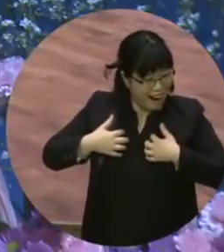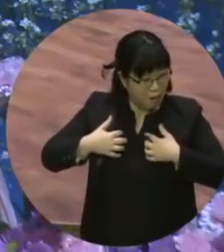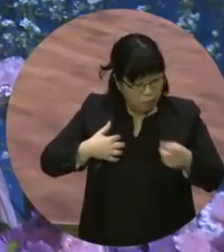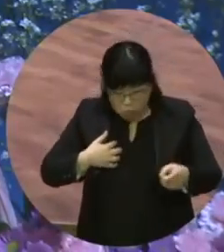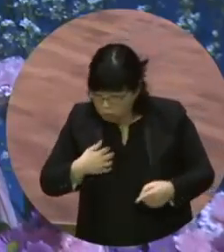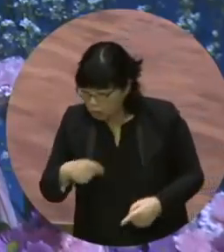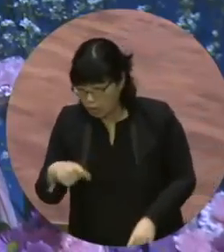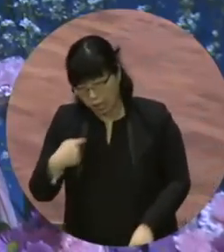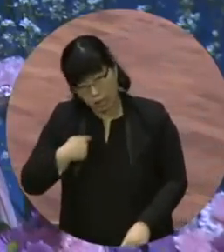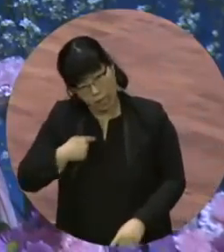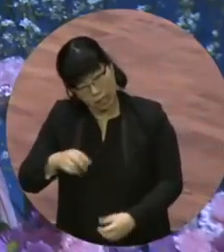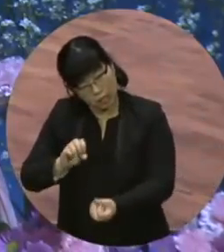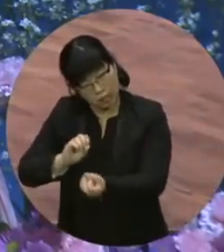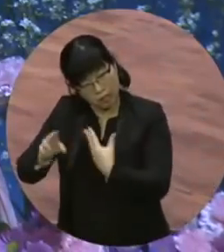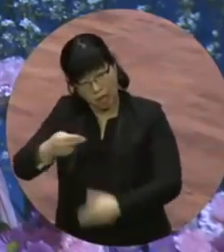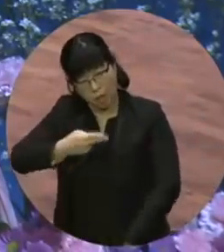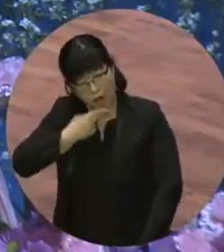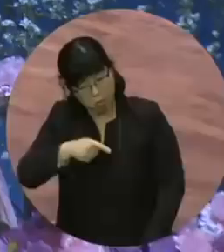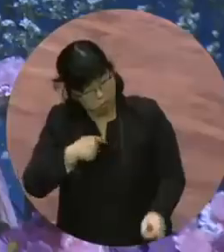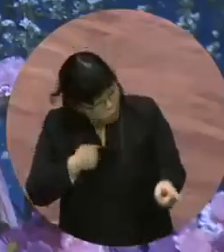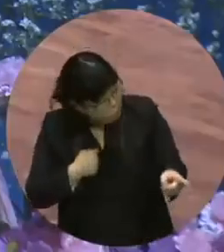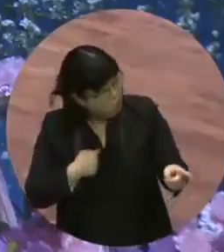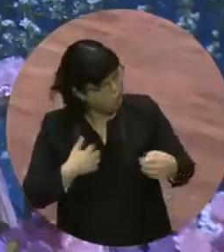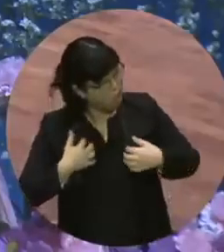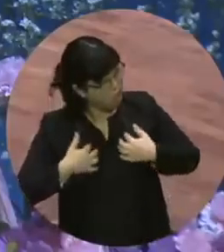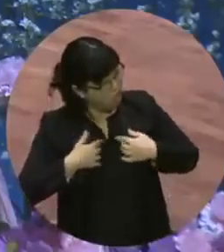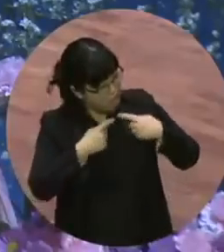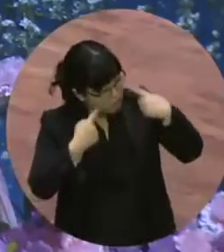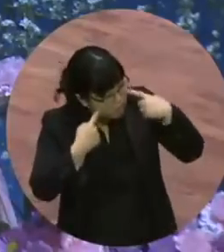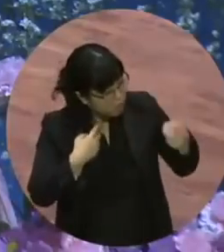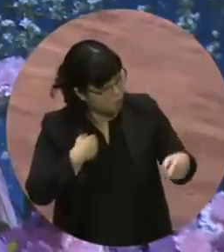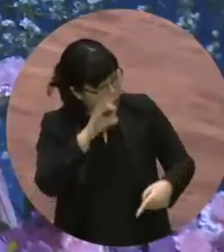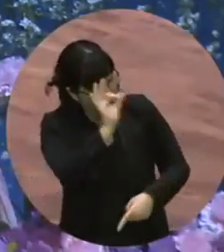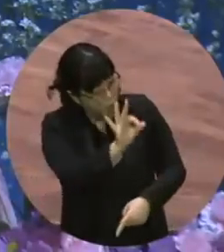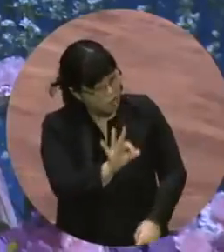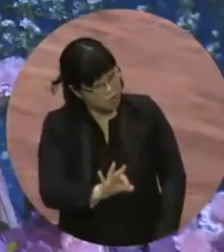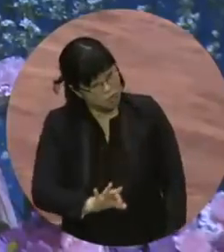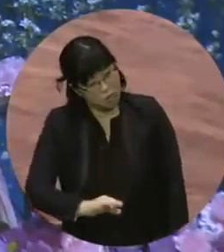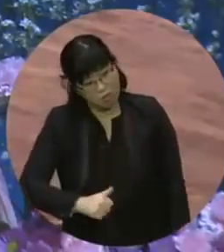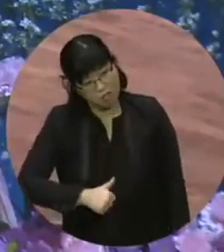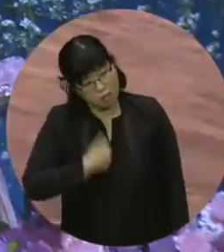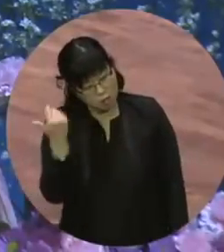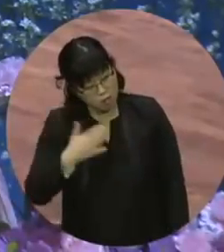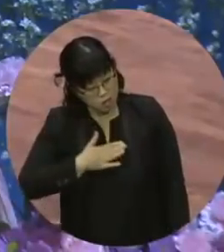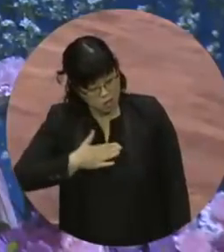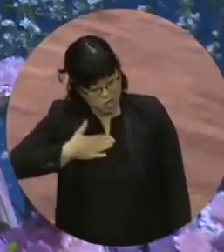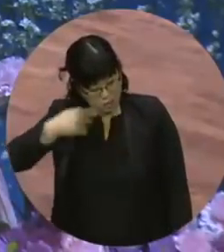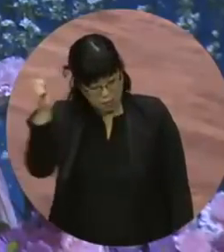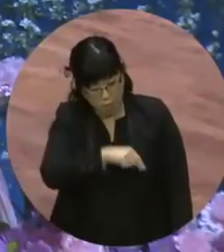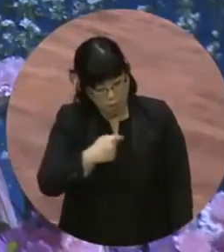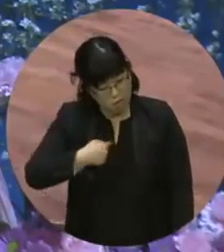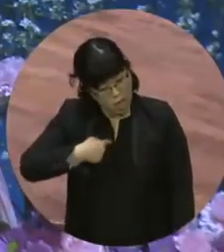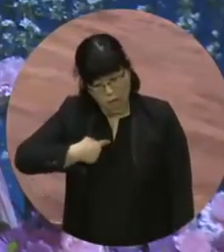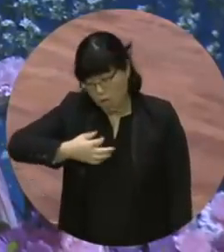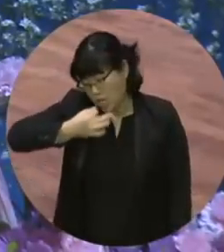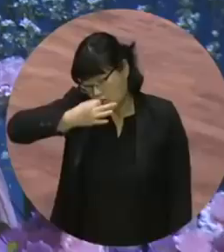신경질 나게. 너는 왜 그래 맨날 즐거워. 맨날 그래 신나. 나는 힘들어